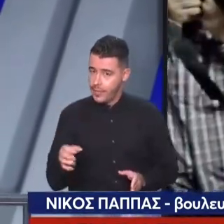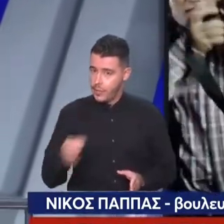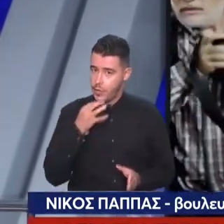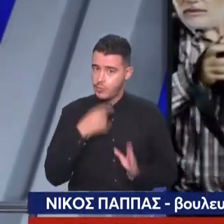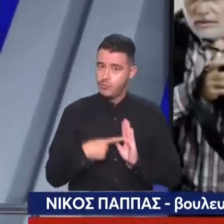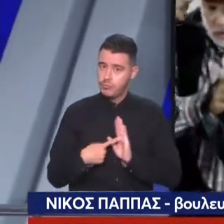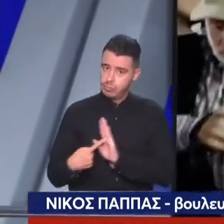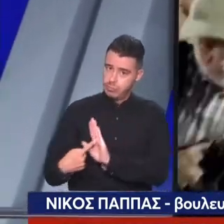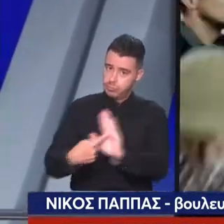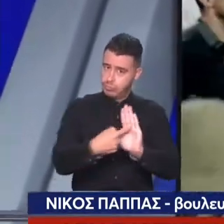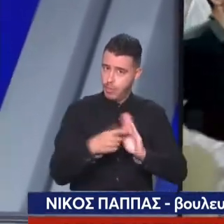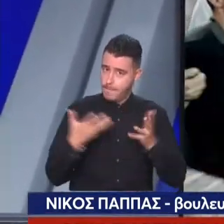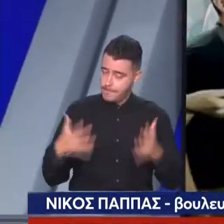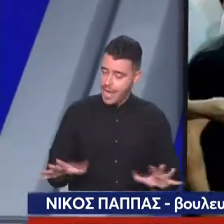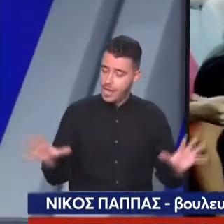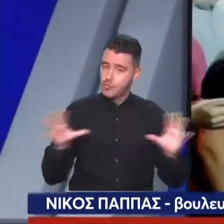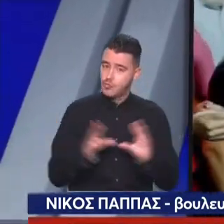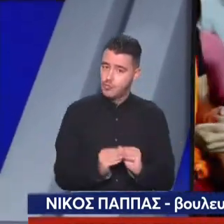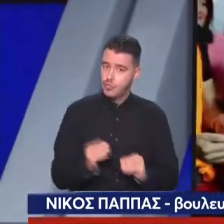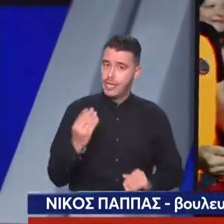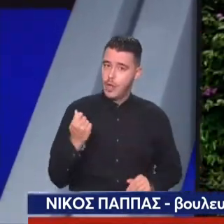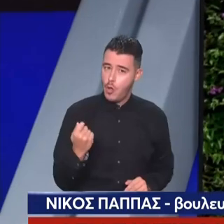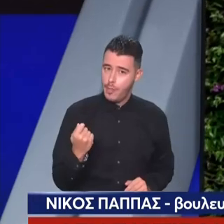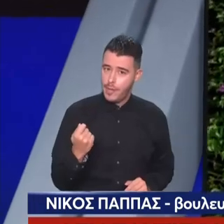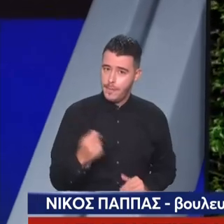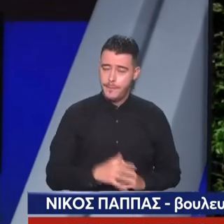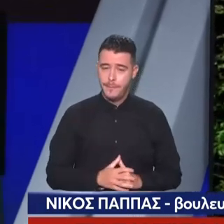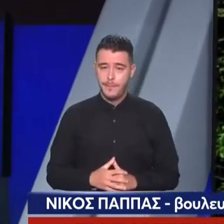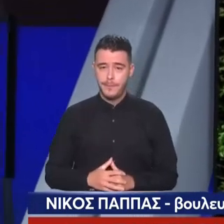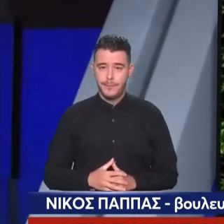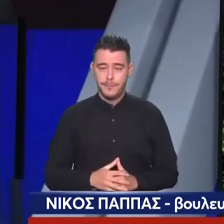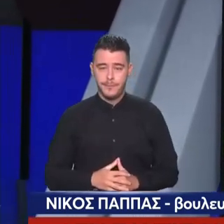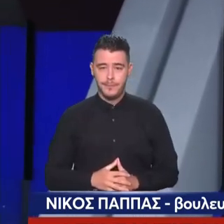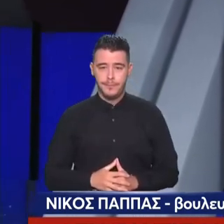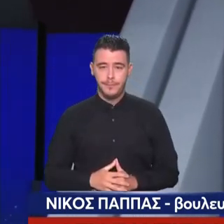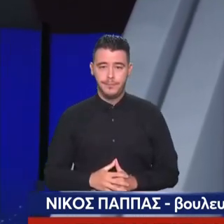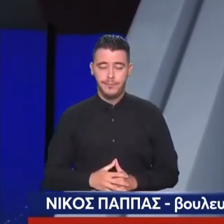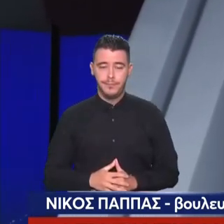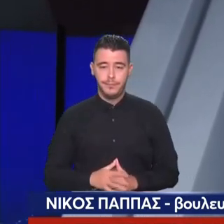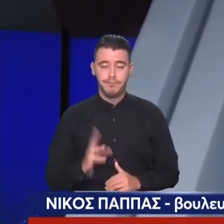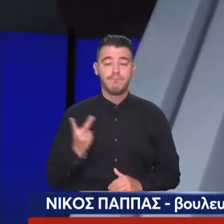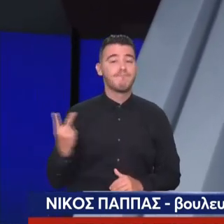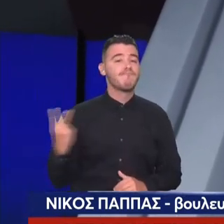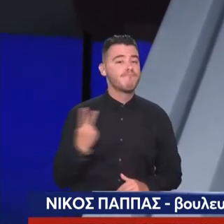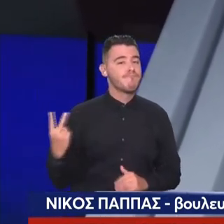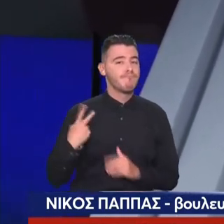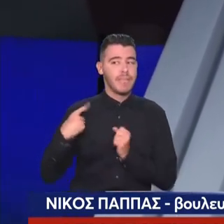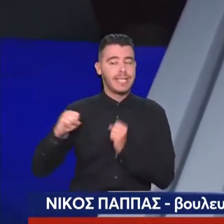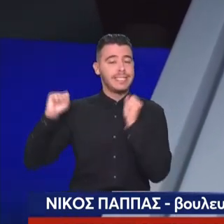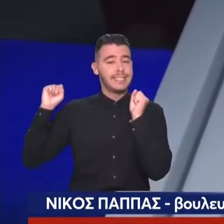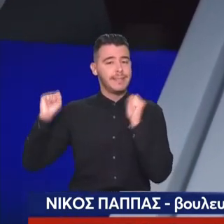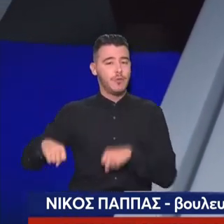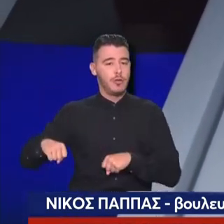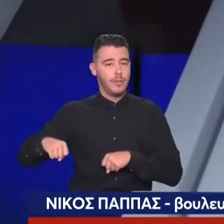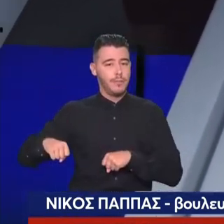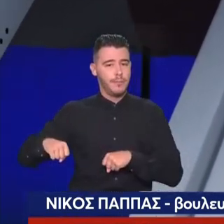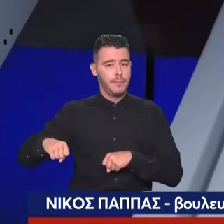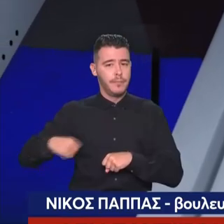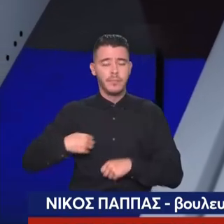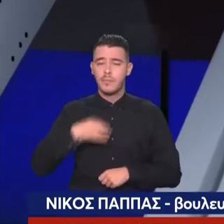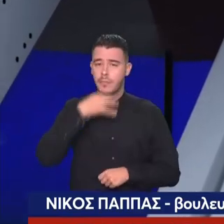στην πρώτη περίοδο. Και βεβαίως, επειδή η δική μας συμφωνία ήταν καθαρά πολιτική, συμπυκνώσαμε το νόημα και τις αρχές